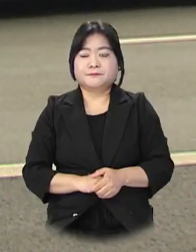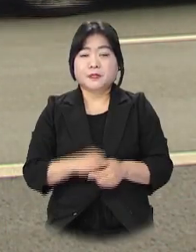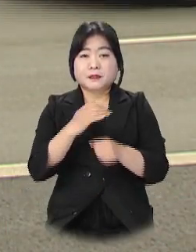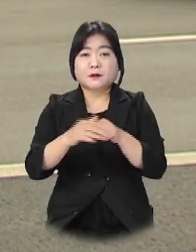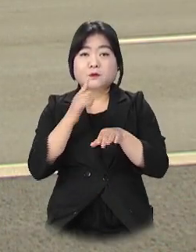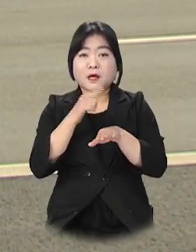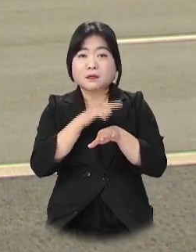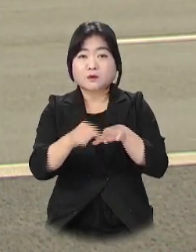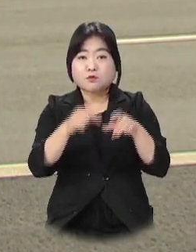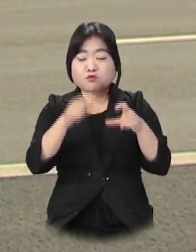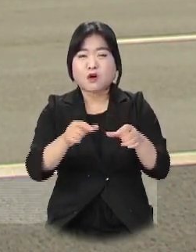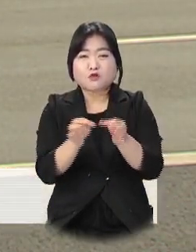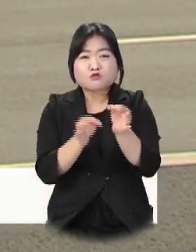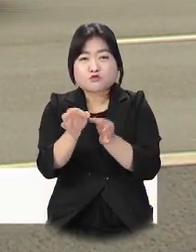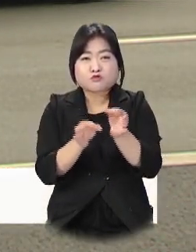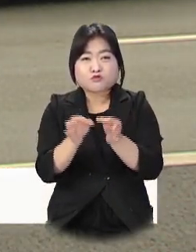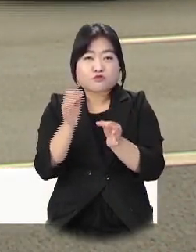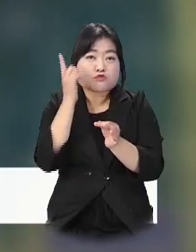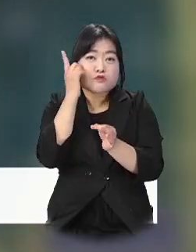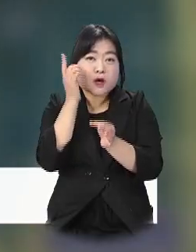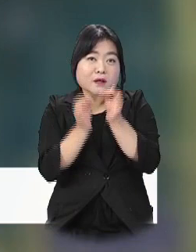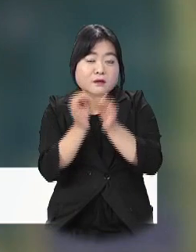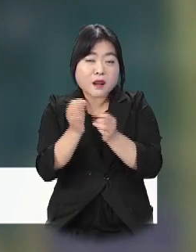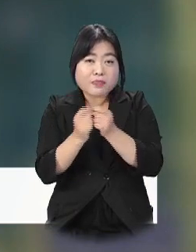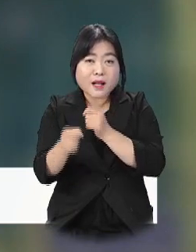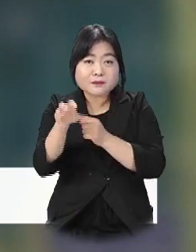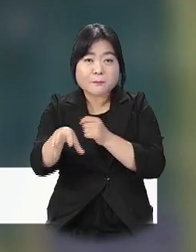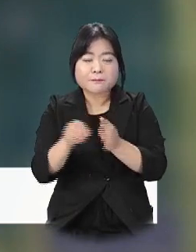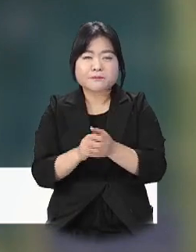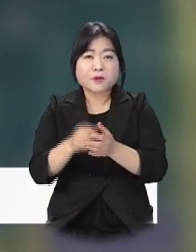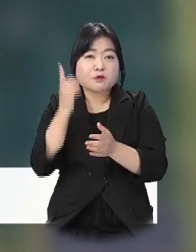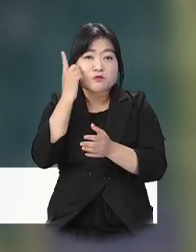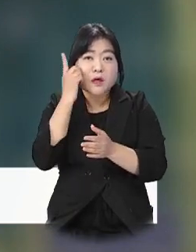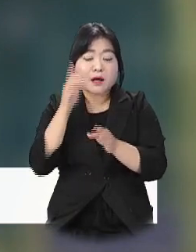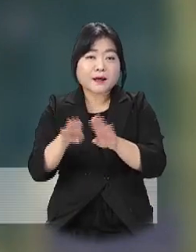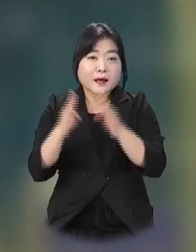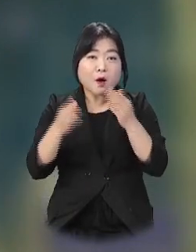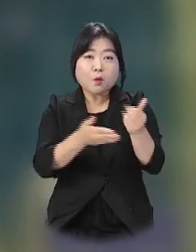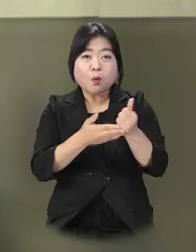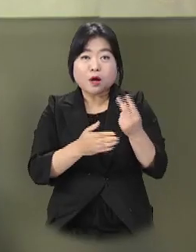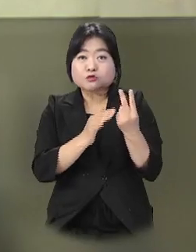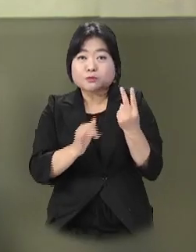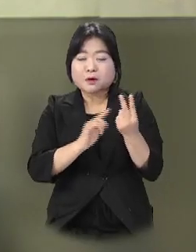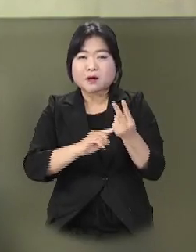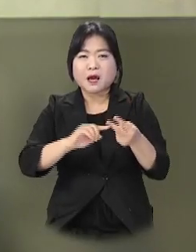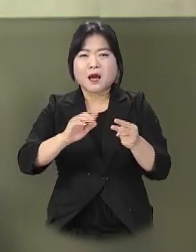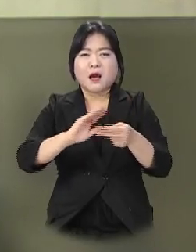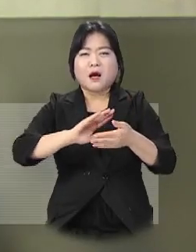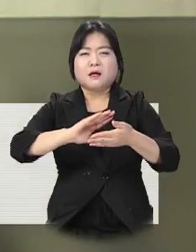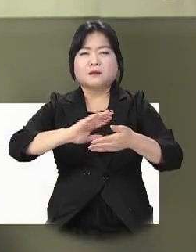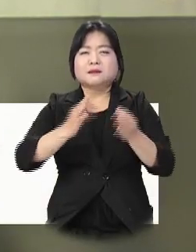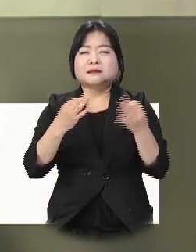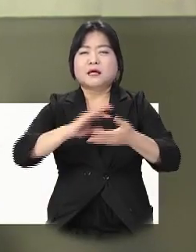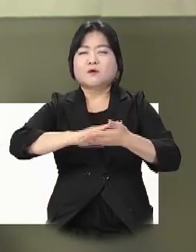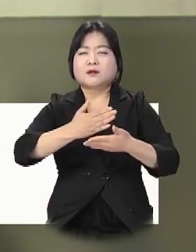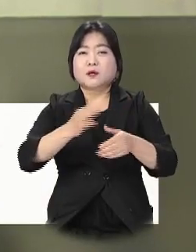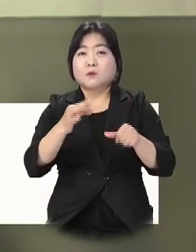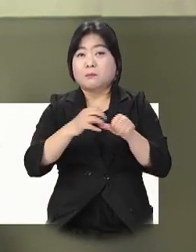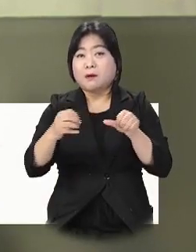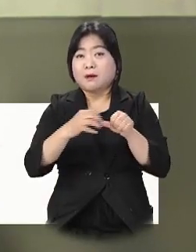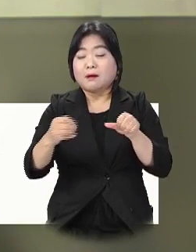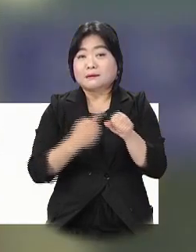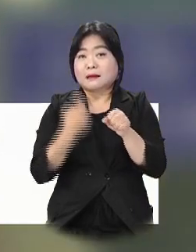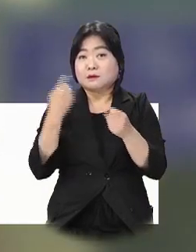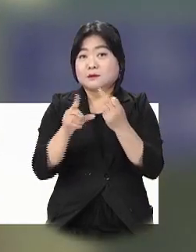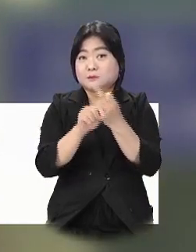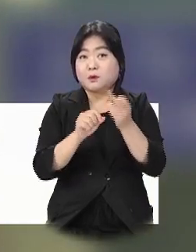대구 달성군의 한 휴대전화 대리점입니다. 이 대리점에서 휴대전화를 개통한 고객 2명의 계좌에서 돈이 빠져나가기 시작한 건 지난해